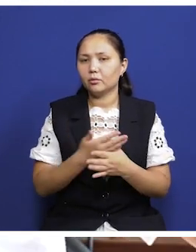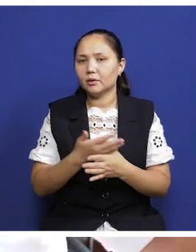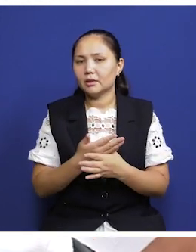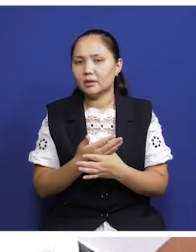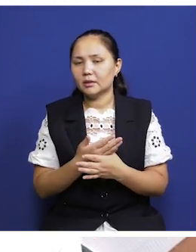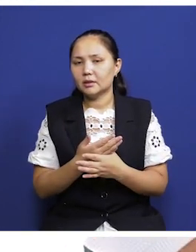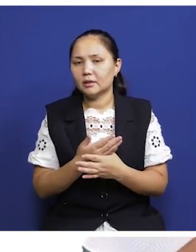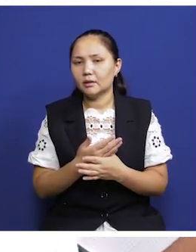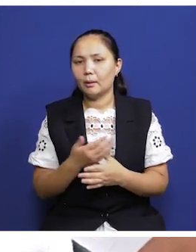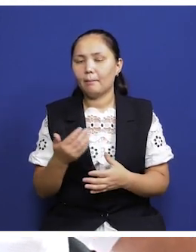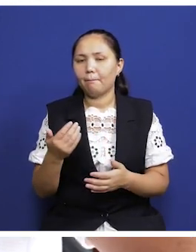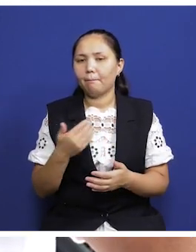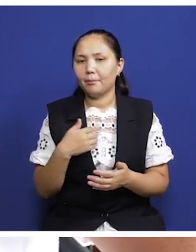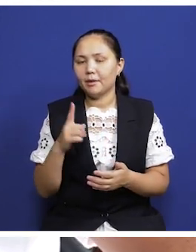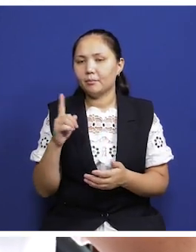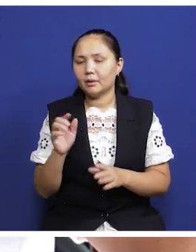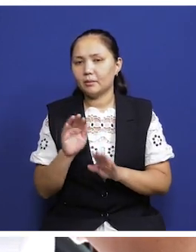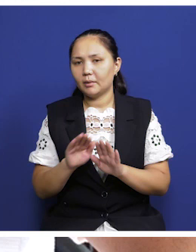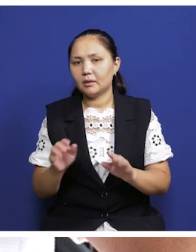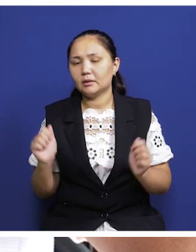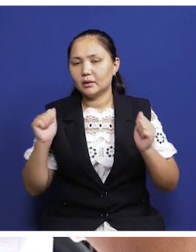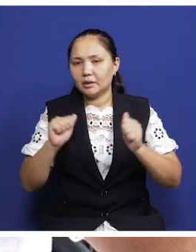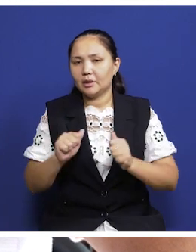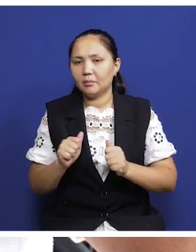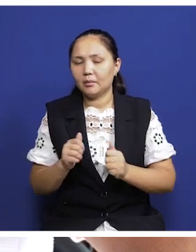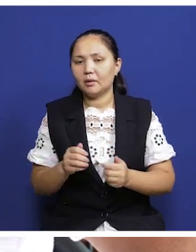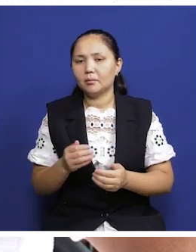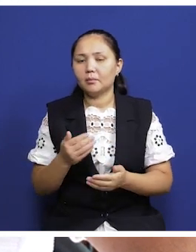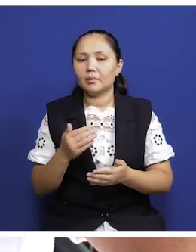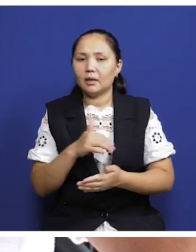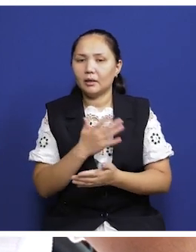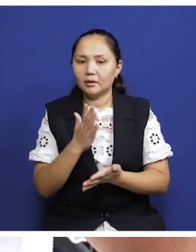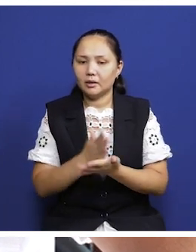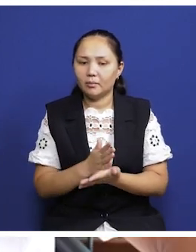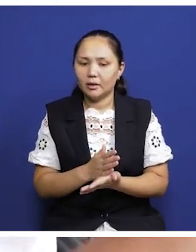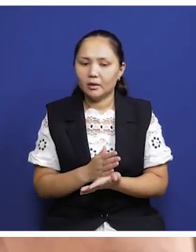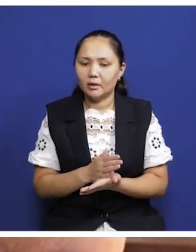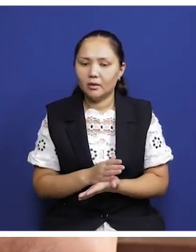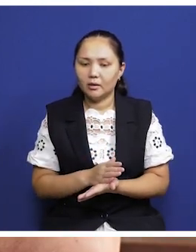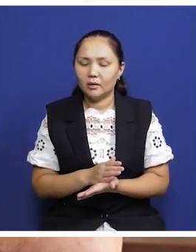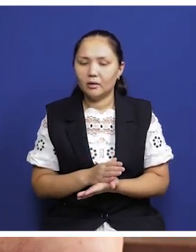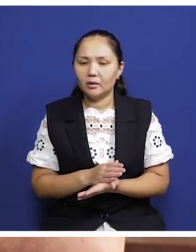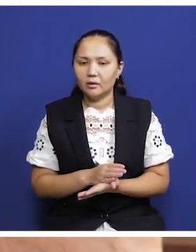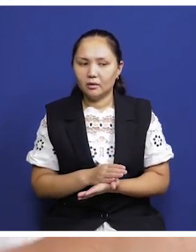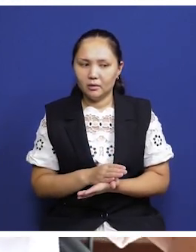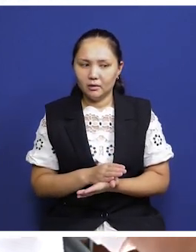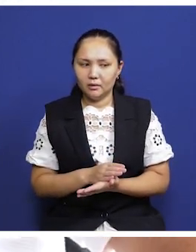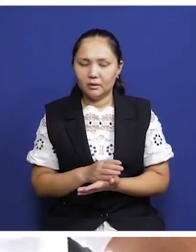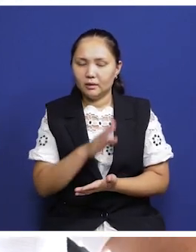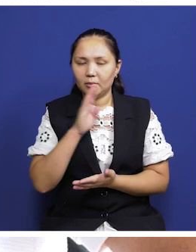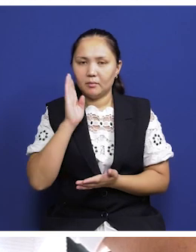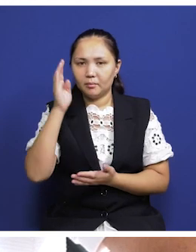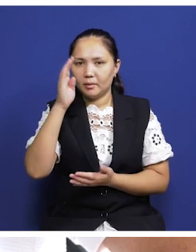мына бір баласын мен киіндірейін деген сияқты өтінімдер болады. Ол жөнінен біз енді ешқандай біздің бірде бір ата